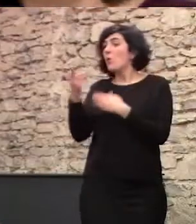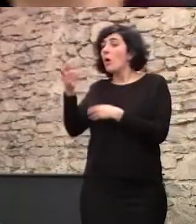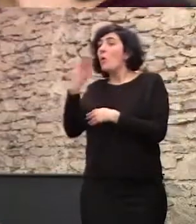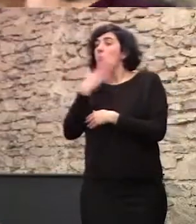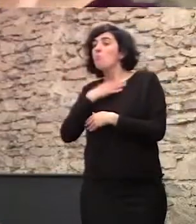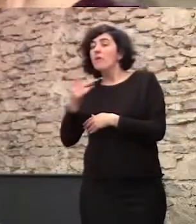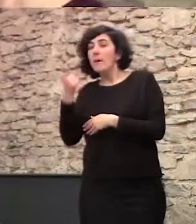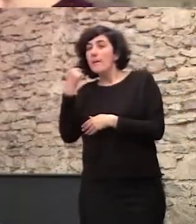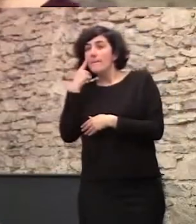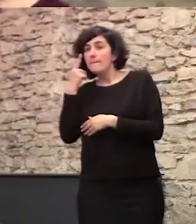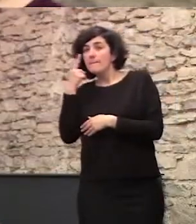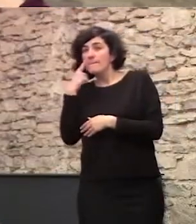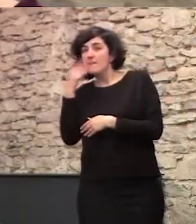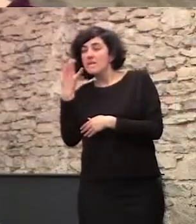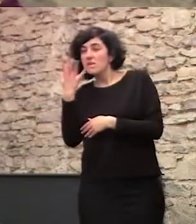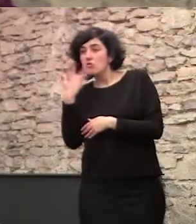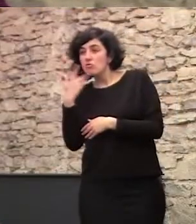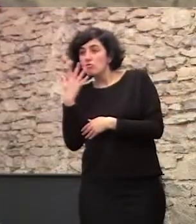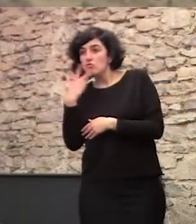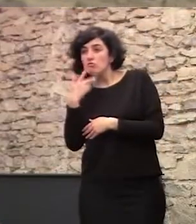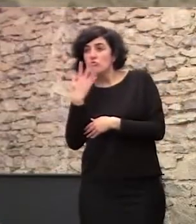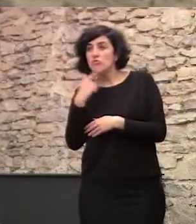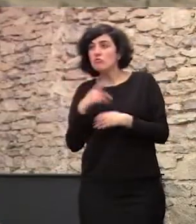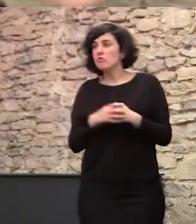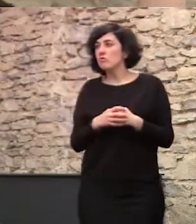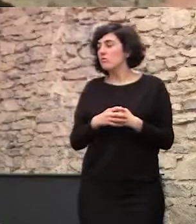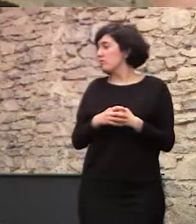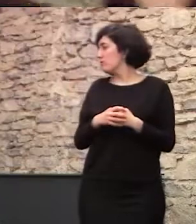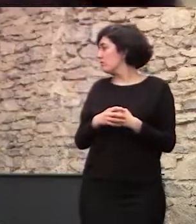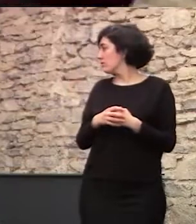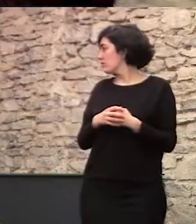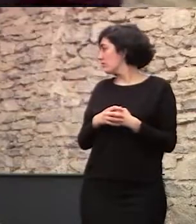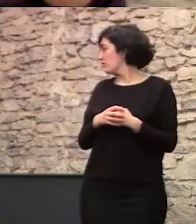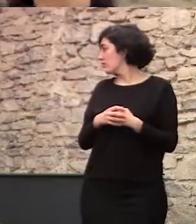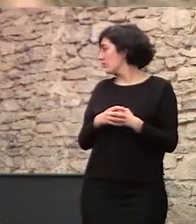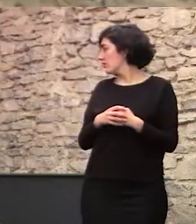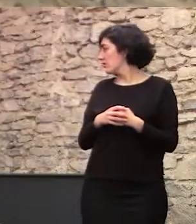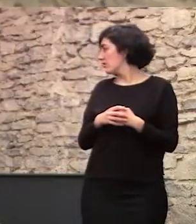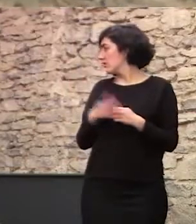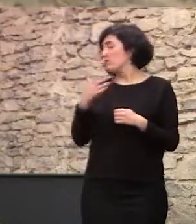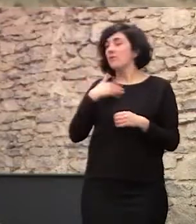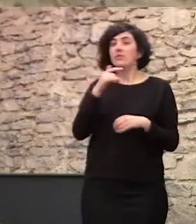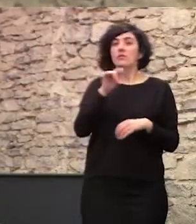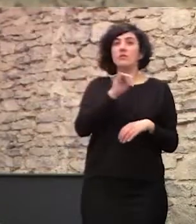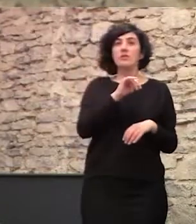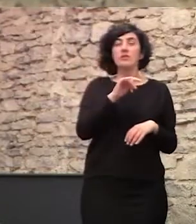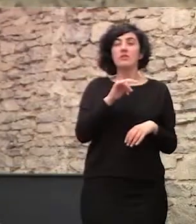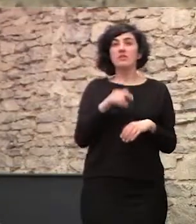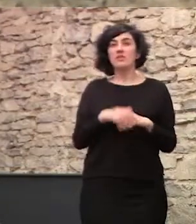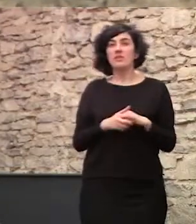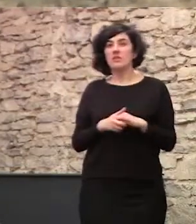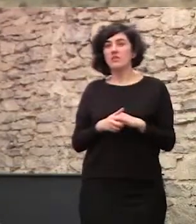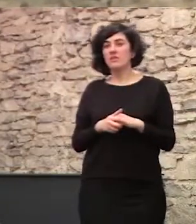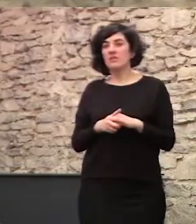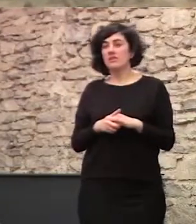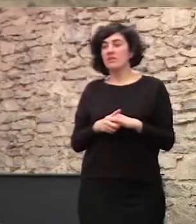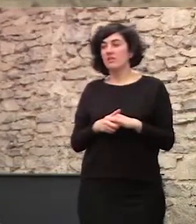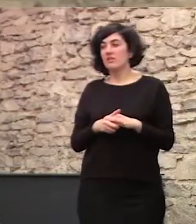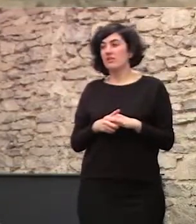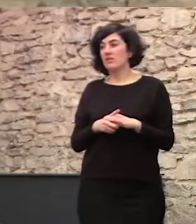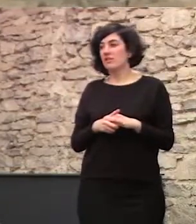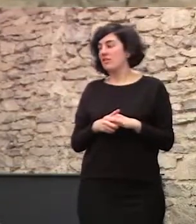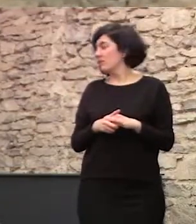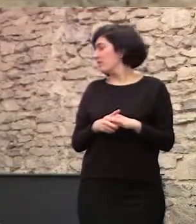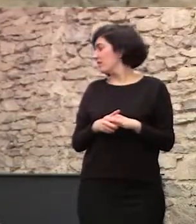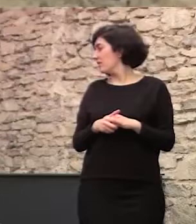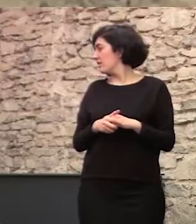duzuela errekale horren bizi delako, hau igual dezen duen esan behar. Ez, ja ez da bizi errekale horren. Ah, bale. Baina, bueno, bai, bizi handa